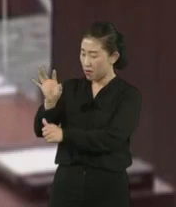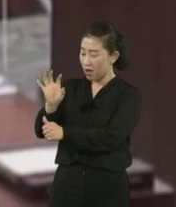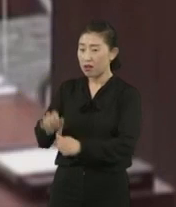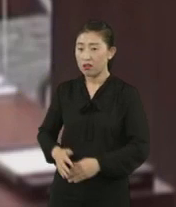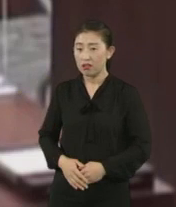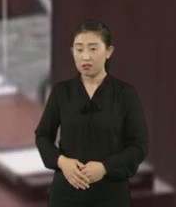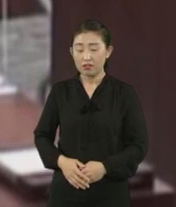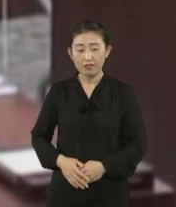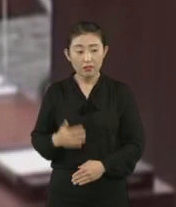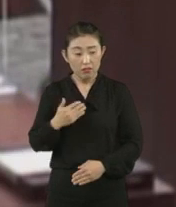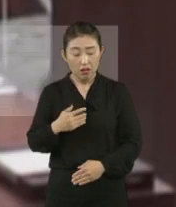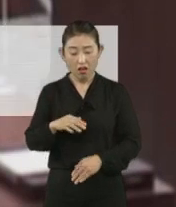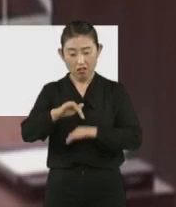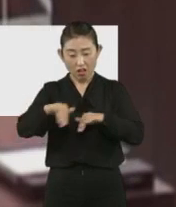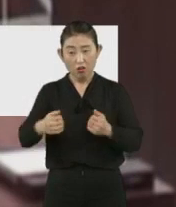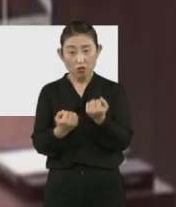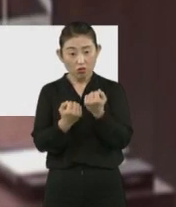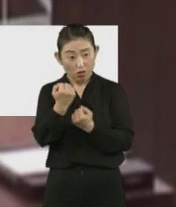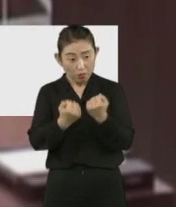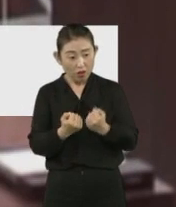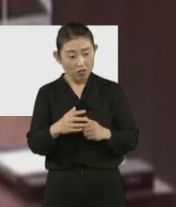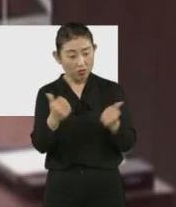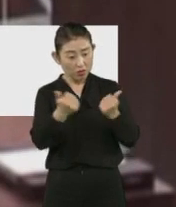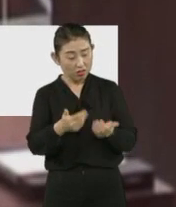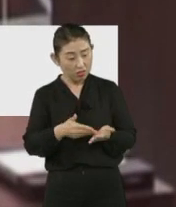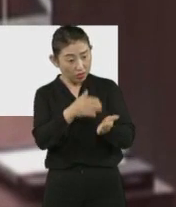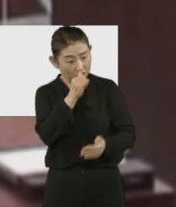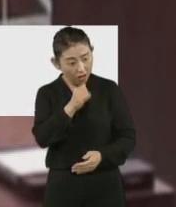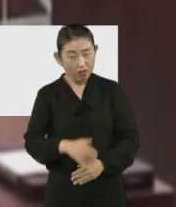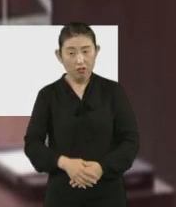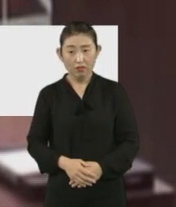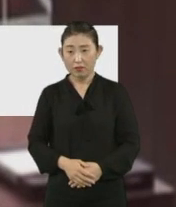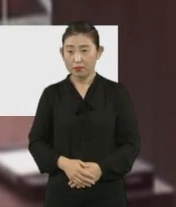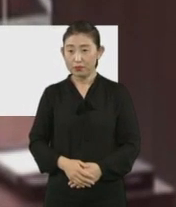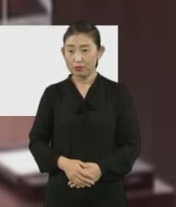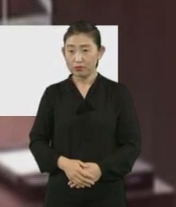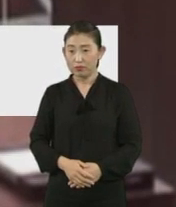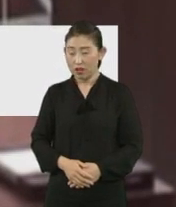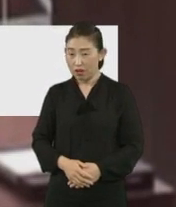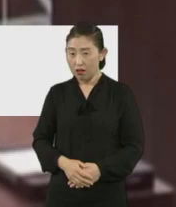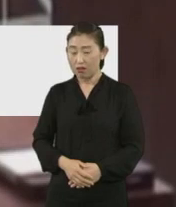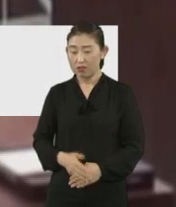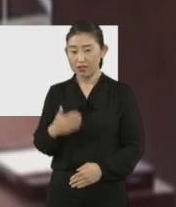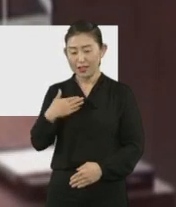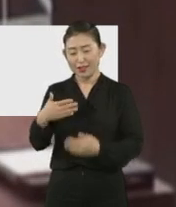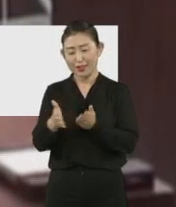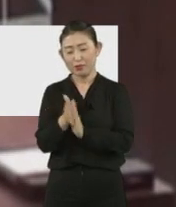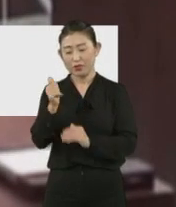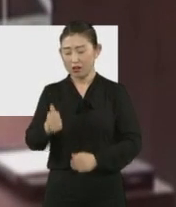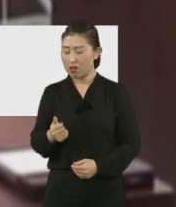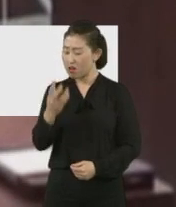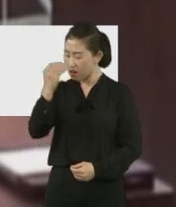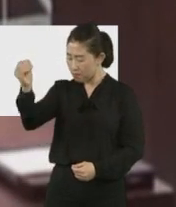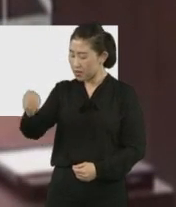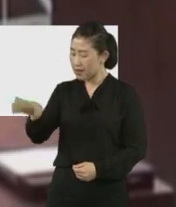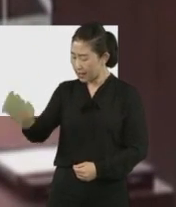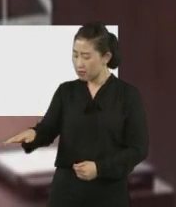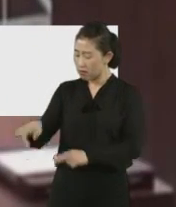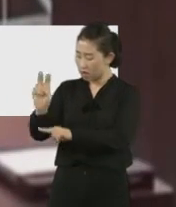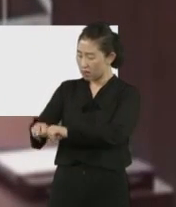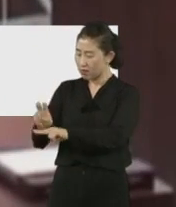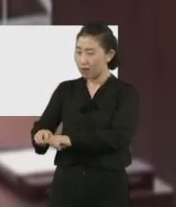그런 별도 설명을 의회한테 했느냐고. 직거래 팀장 송정인데. 건방지 앉아요.